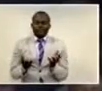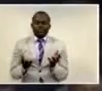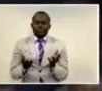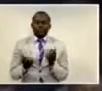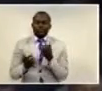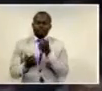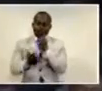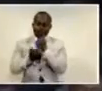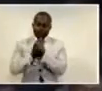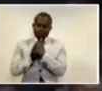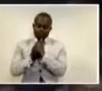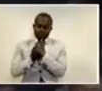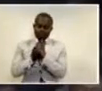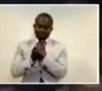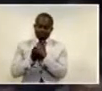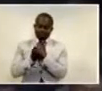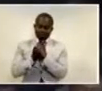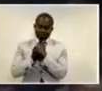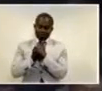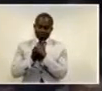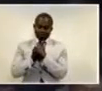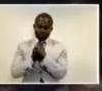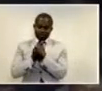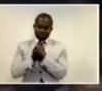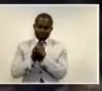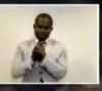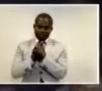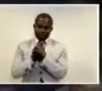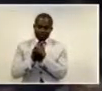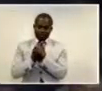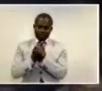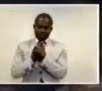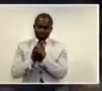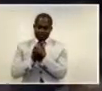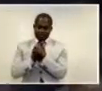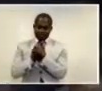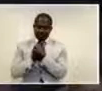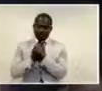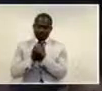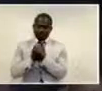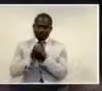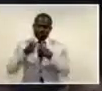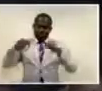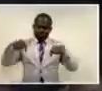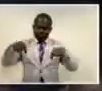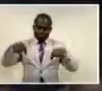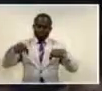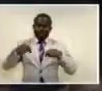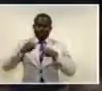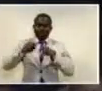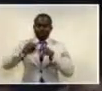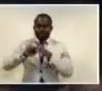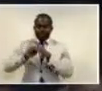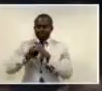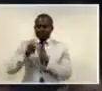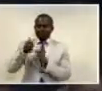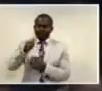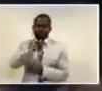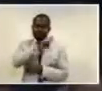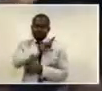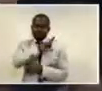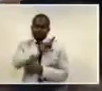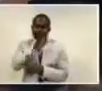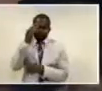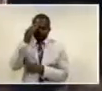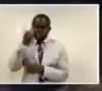Rubavu rero mpereye no kuri ayo mahirwe yuko mufite abaturanyi,